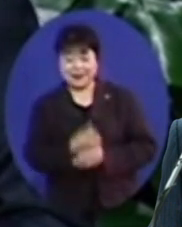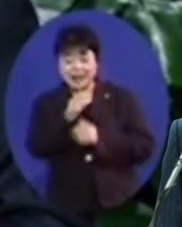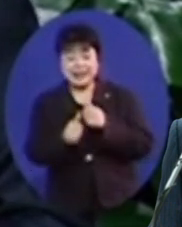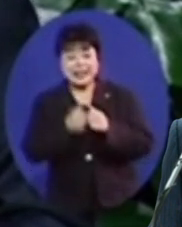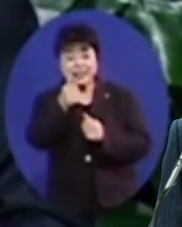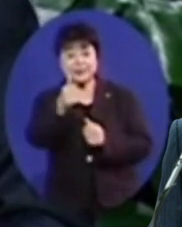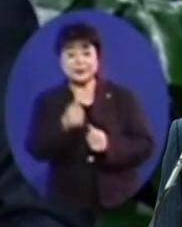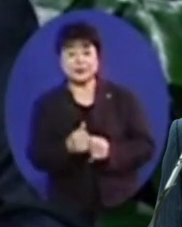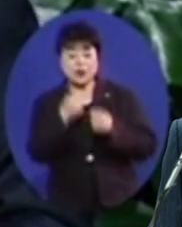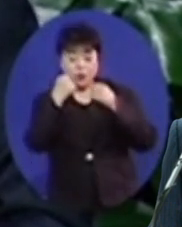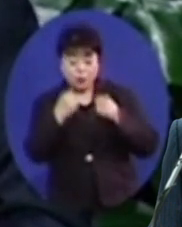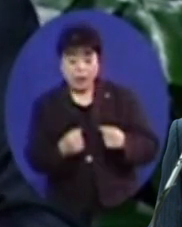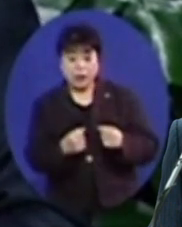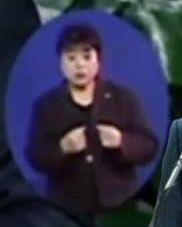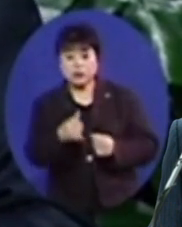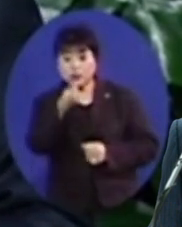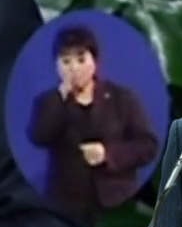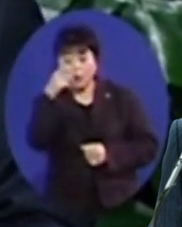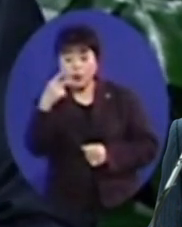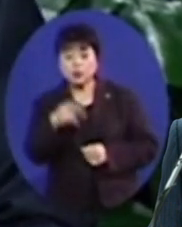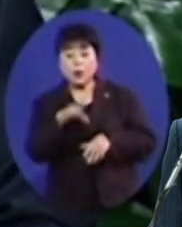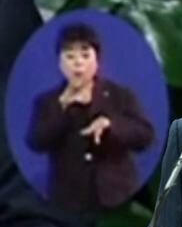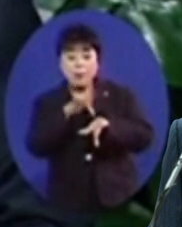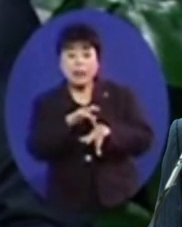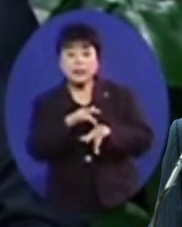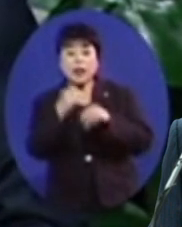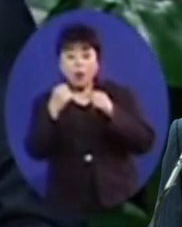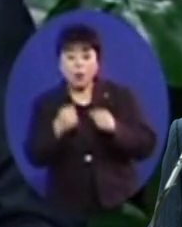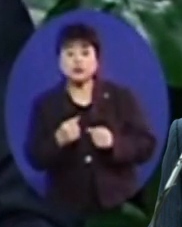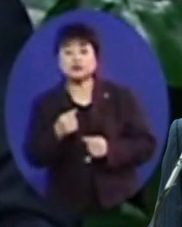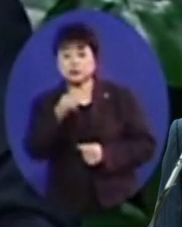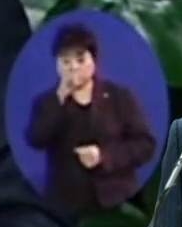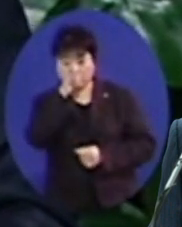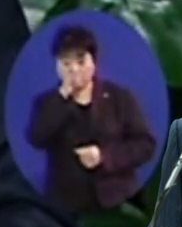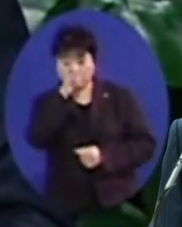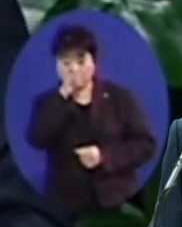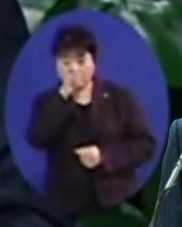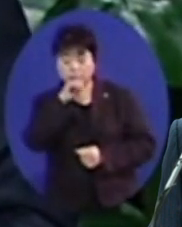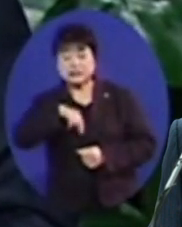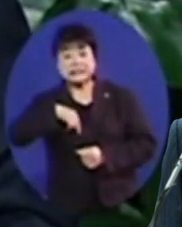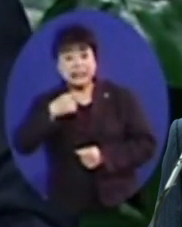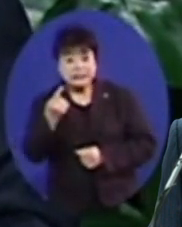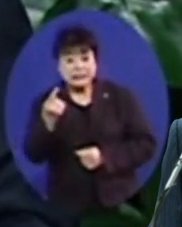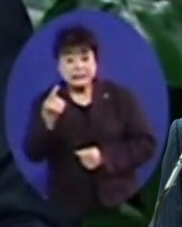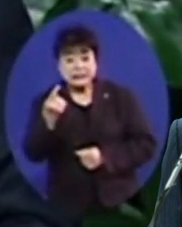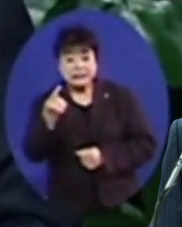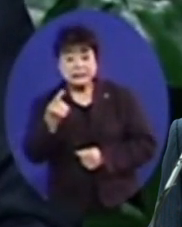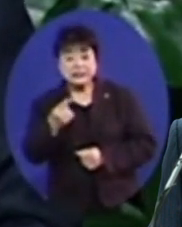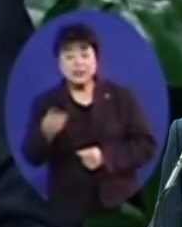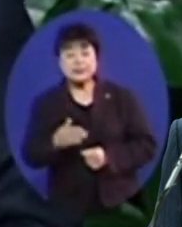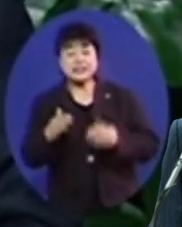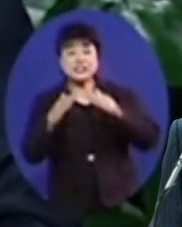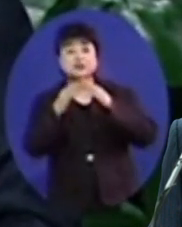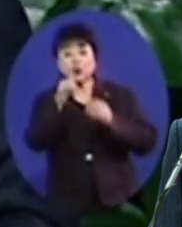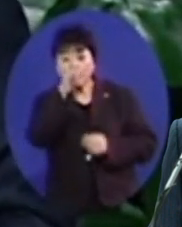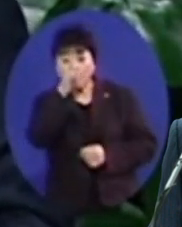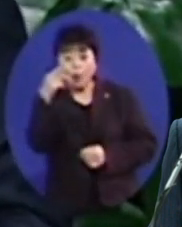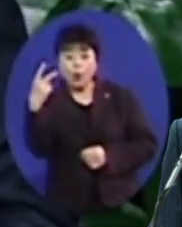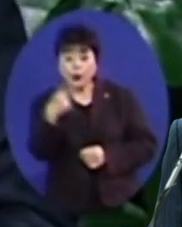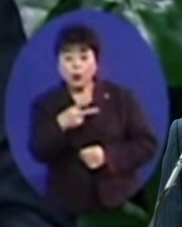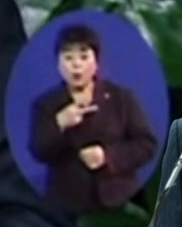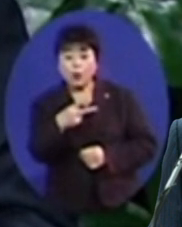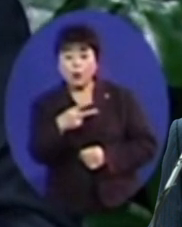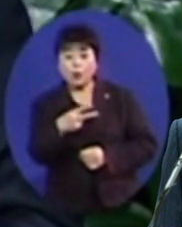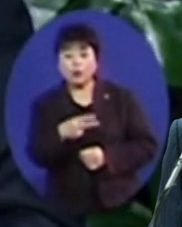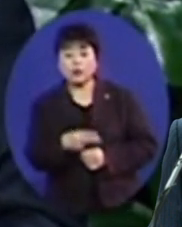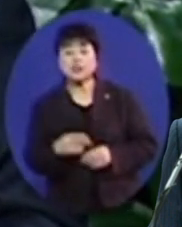하나님이 와서 거하실 수도 있고 사탄이 와서 거할 수도 있고 우리 자신이 빈 집을 가지고 있을 수도 있고